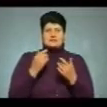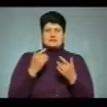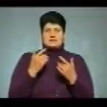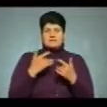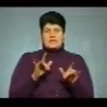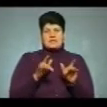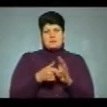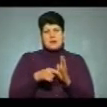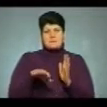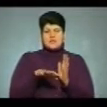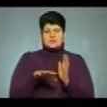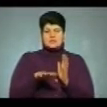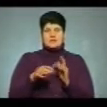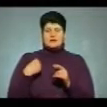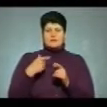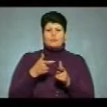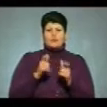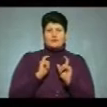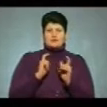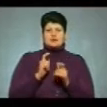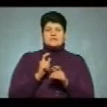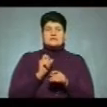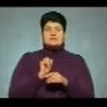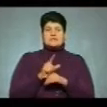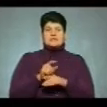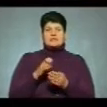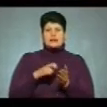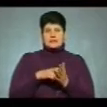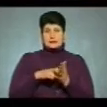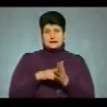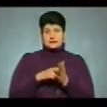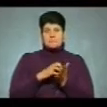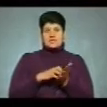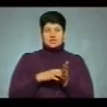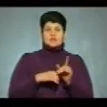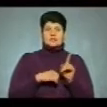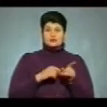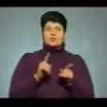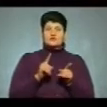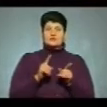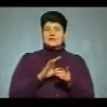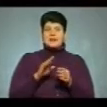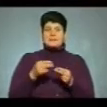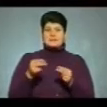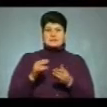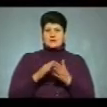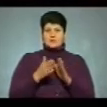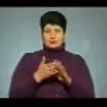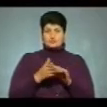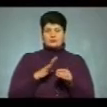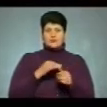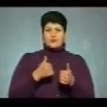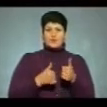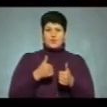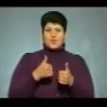служба листом заказним. От і причина того, що не підписання договору, що відбувся конкурс,